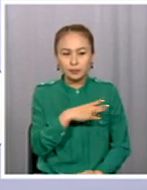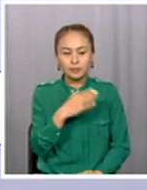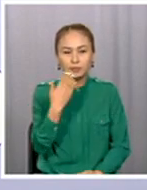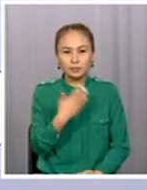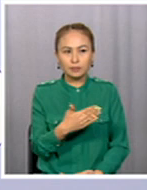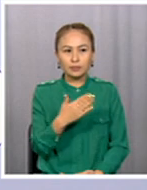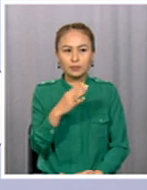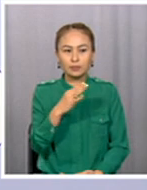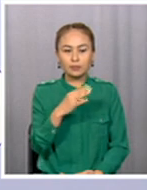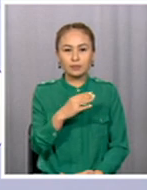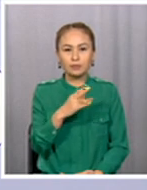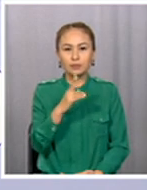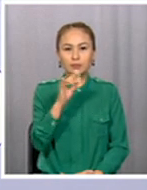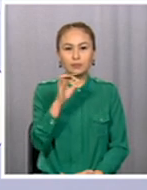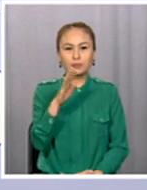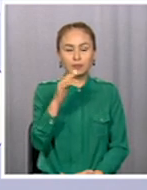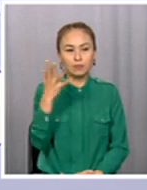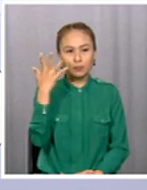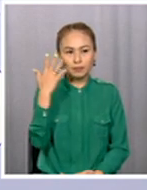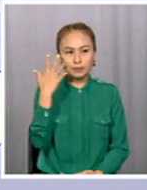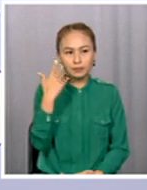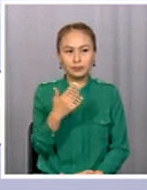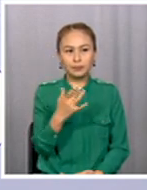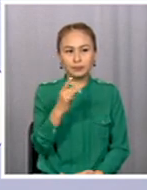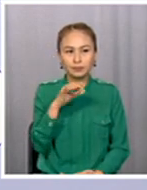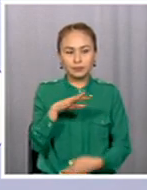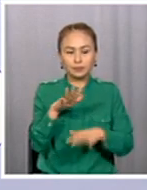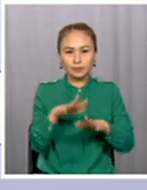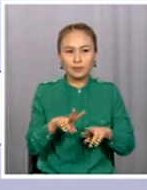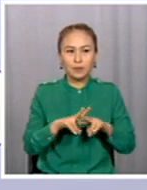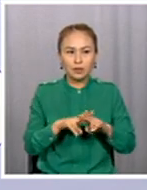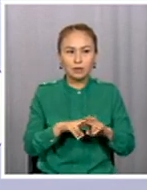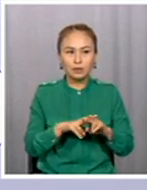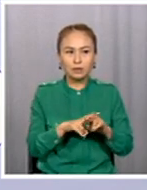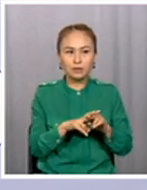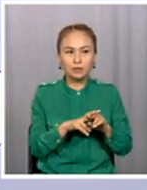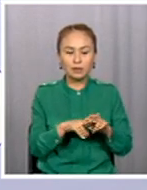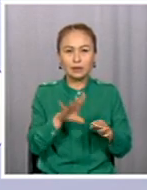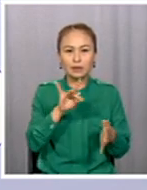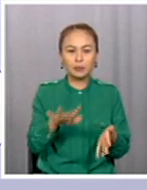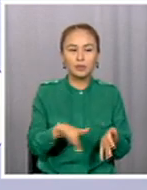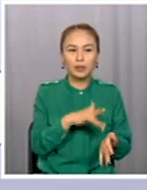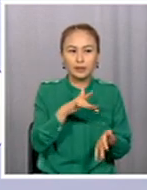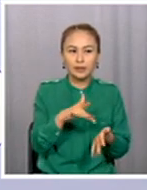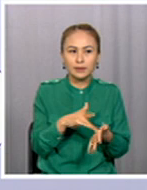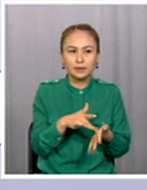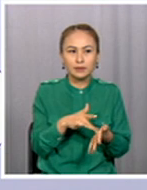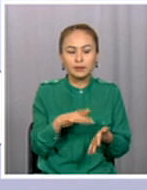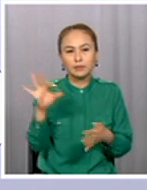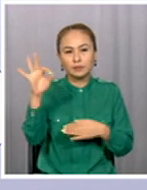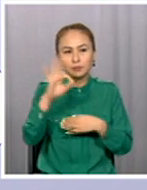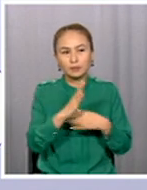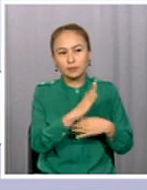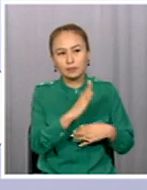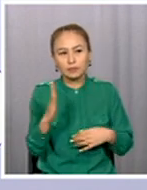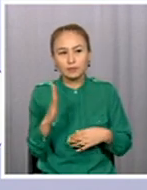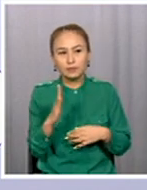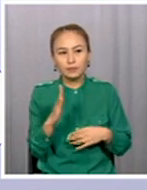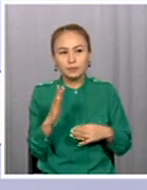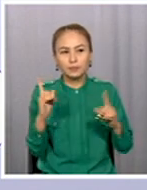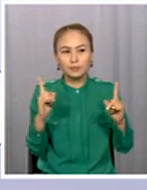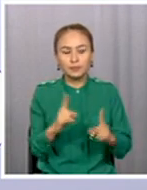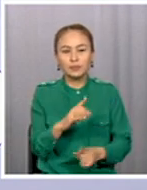император Константиннің тұсында Рим империясының астанасы Рим қаласынан шығыс бөліктегі